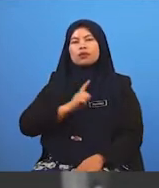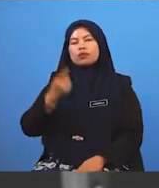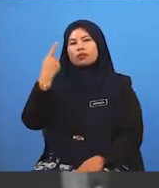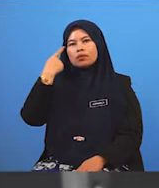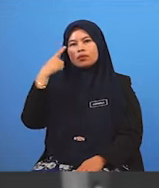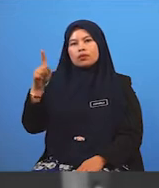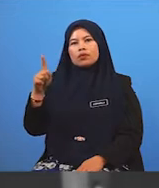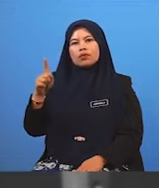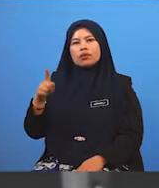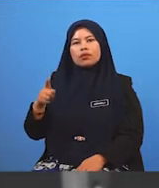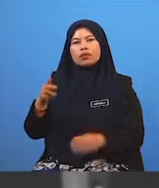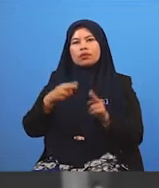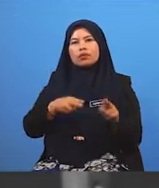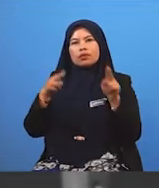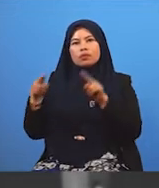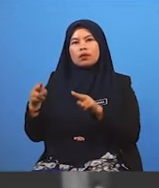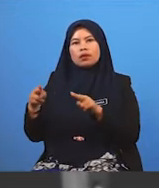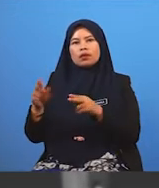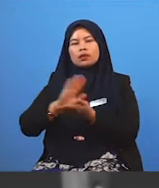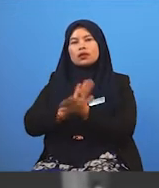dan menjauhi sifat buruk.